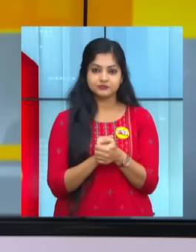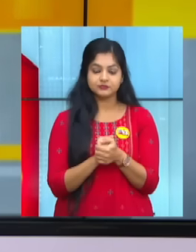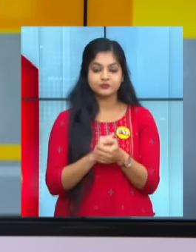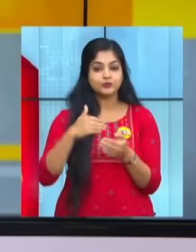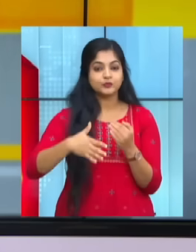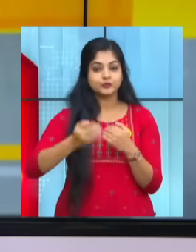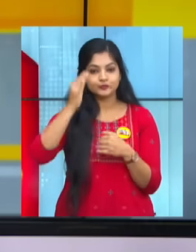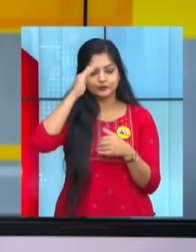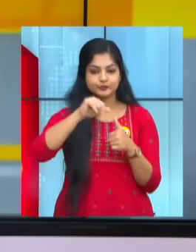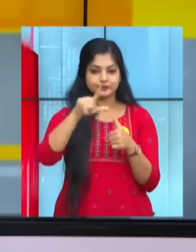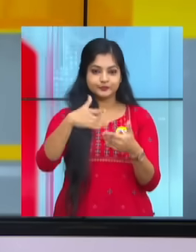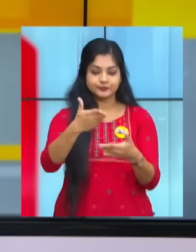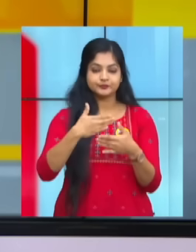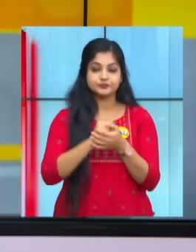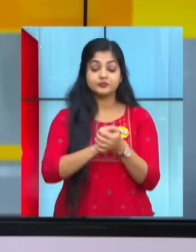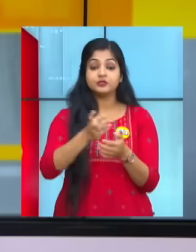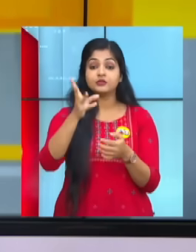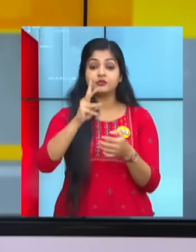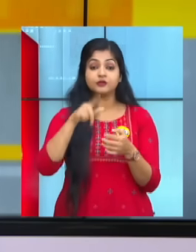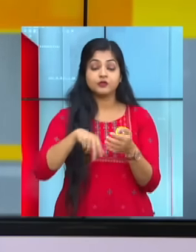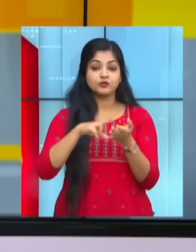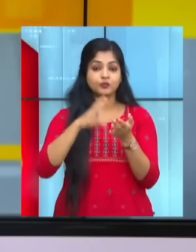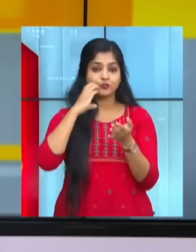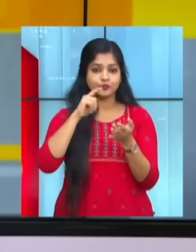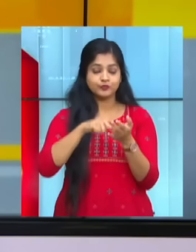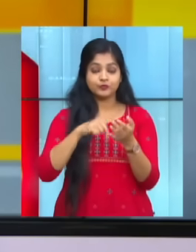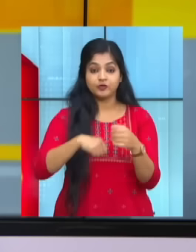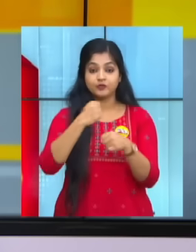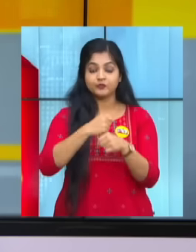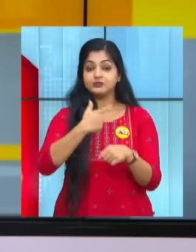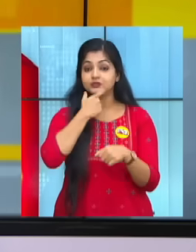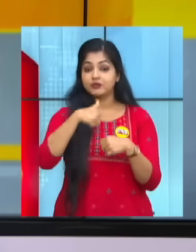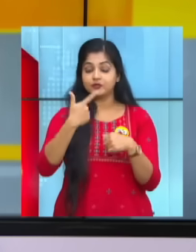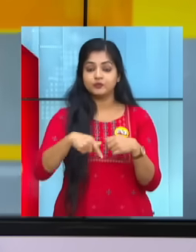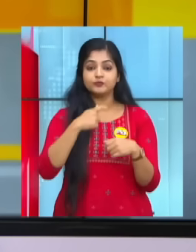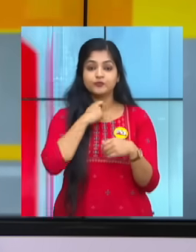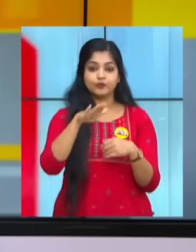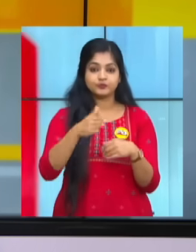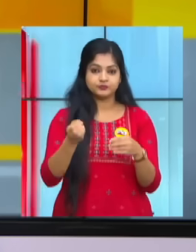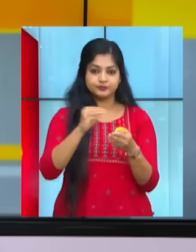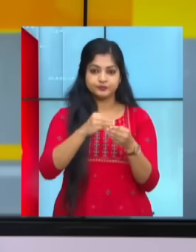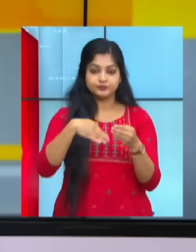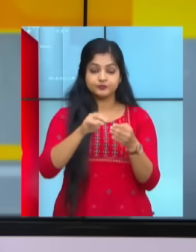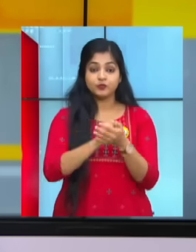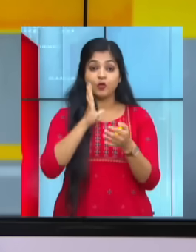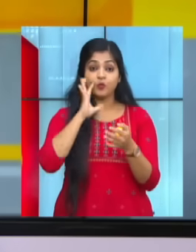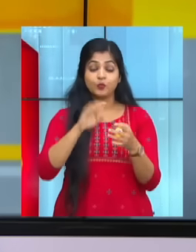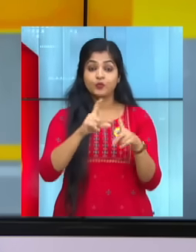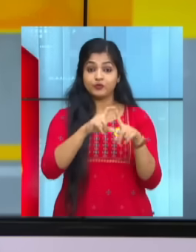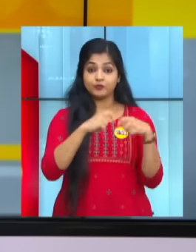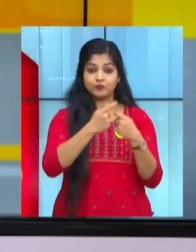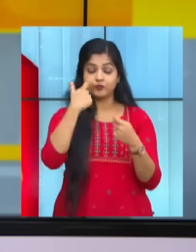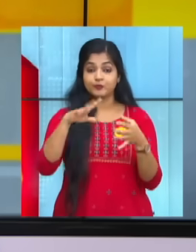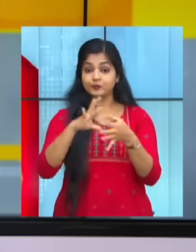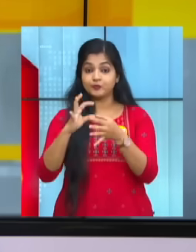ഇപ്പോൾ കിട്ടിയതിലേക്ക് വിശദമായി കടക്കുന്നു മൂന്നാം നരേന്ദ്രമോദി സർക്കാർ ഞായറാഴ്ച സത്യപ്രതിജ്ഞ ചെയ്യും സുപ്രധാന വകുപ്പുകൾക്കായി സഖ്യകക്ഷികൾ സമ്മർദ്ദം